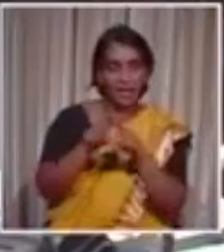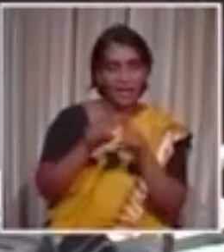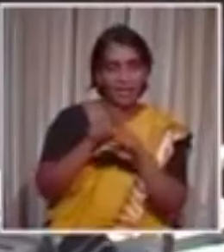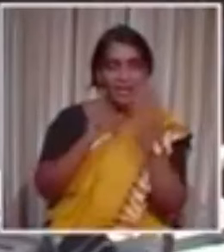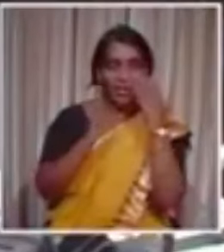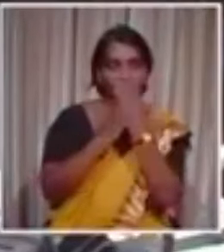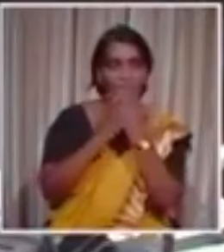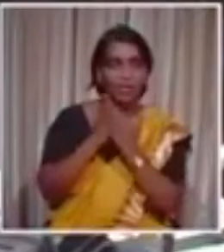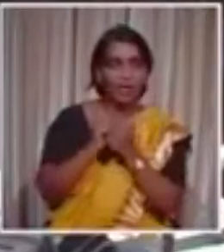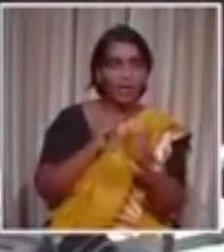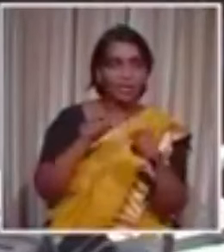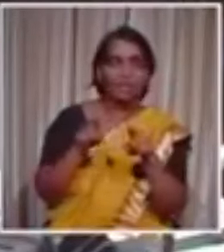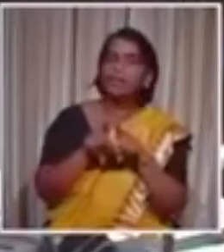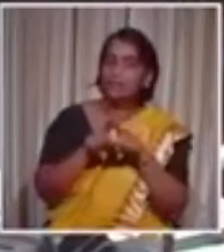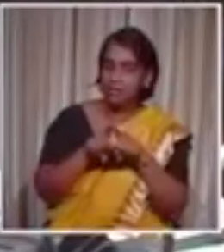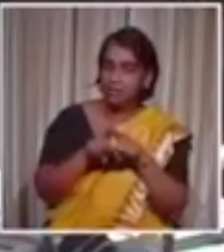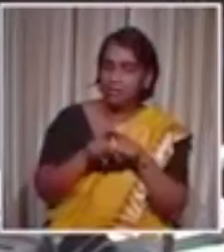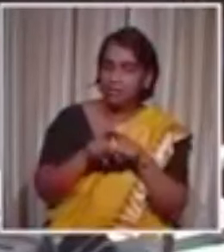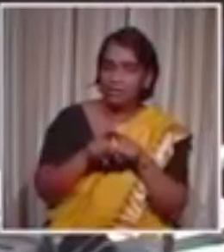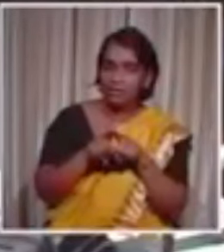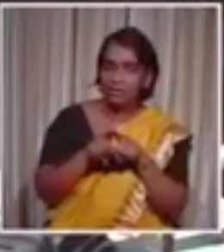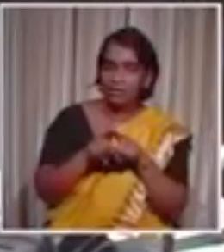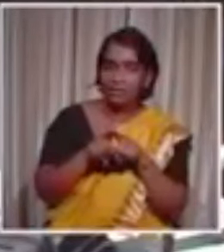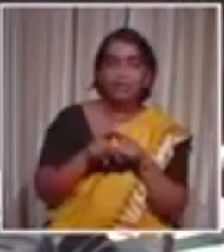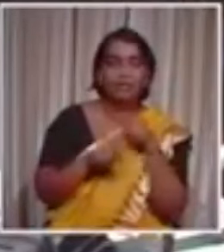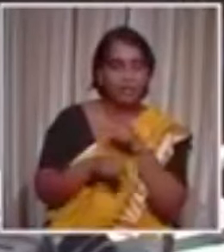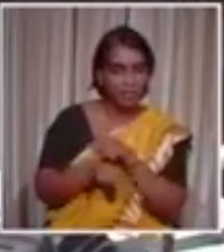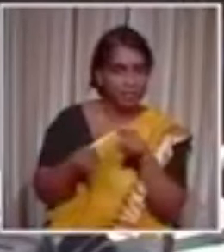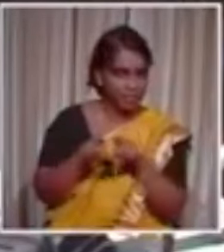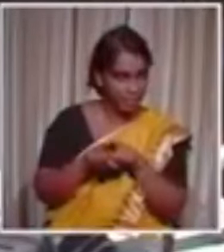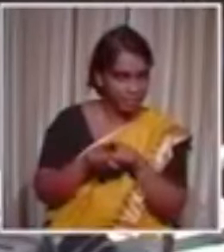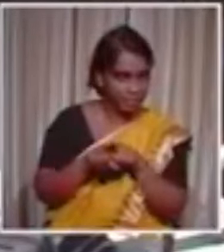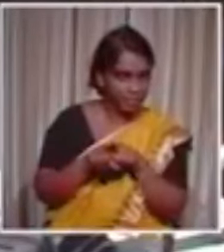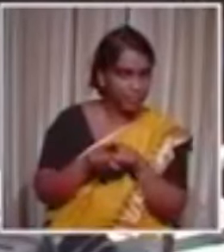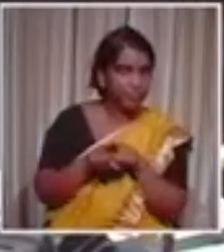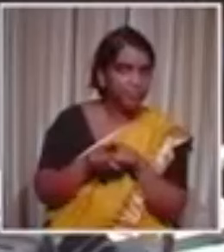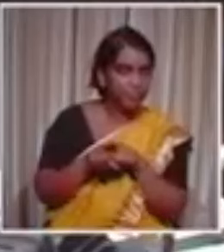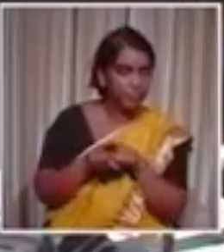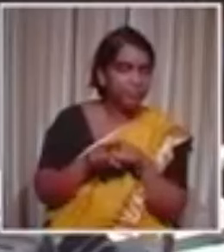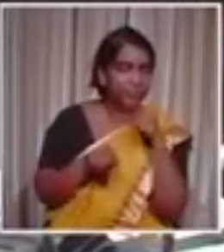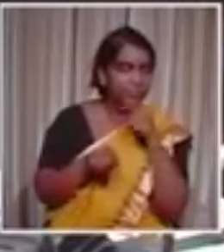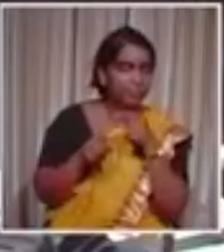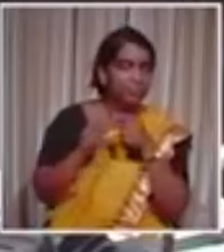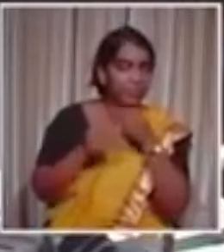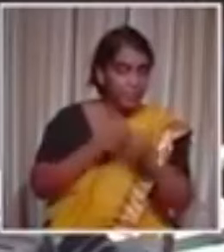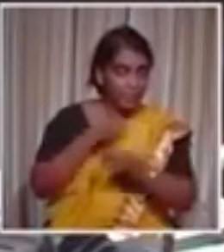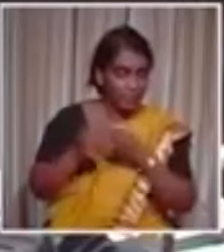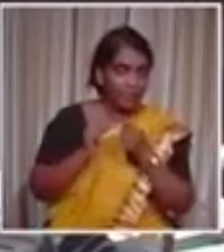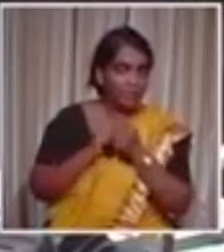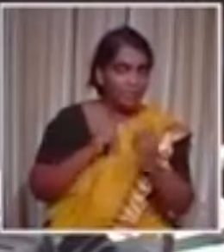deda sate na deda pahlawa dakwa garu Mahindra Rajapaksa metu mage kala ya tulut. Wanja bela dapolen naya ranti ne billion ne tuna